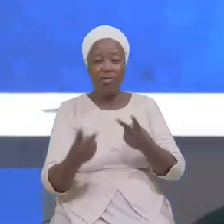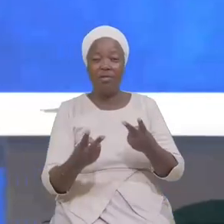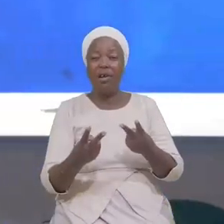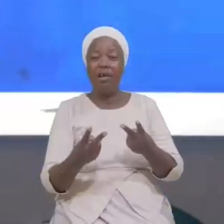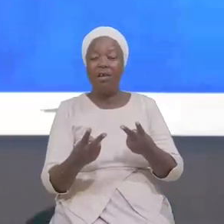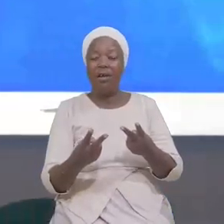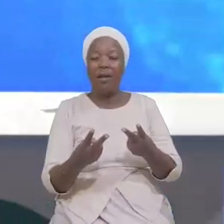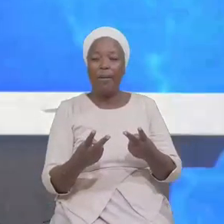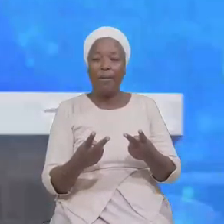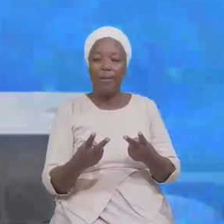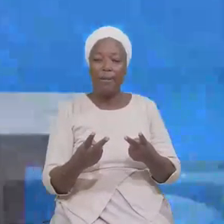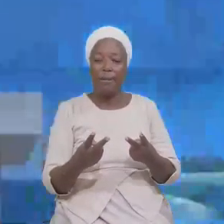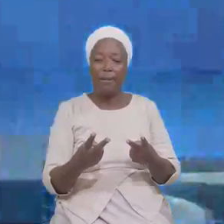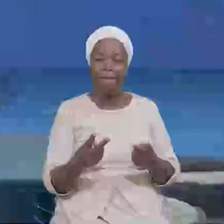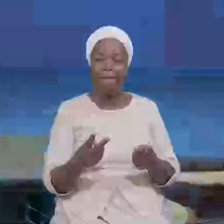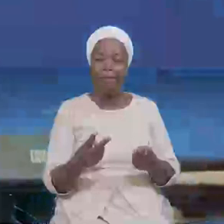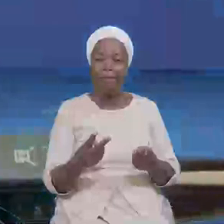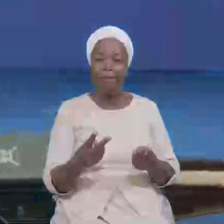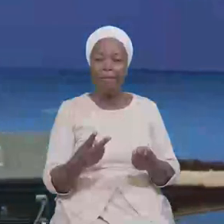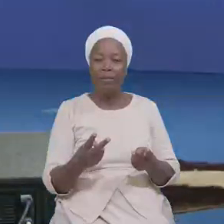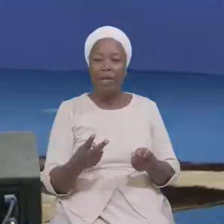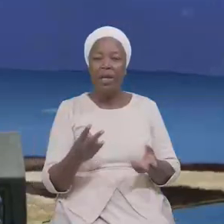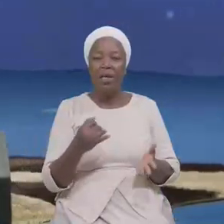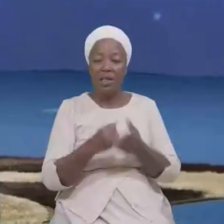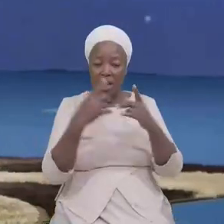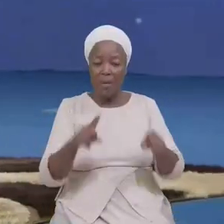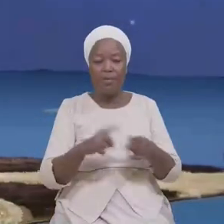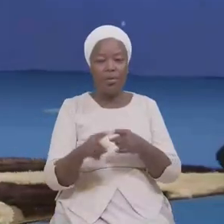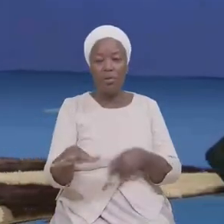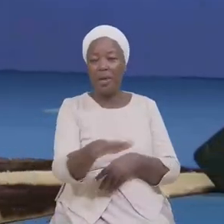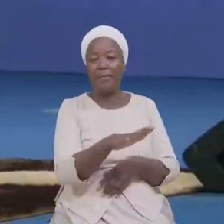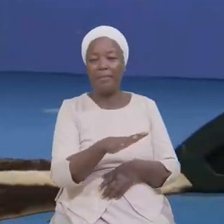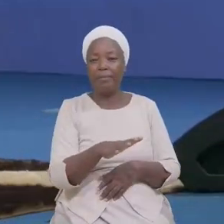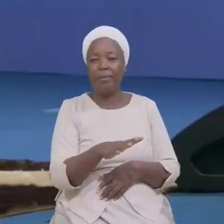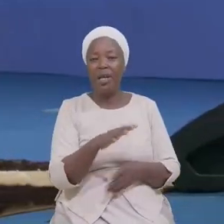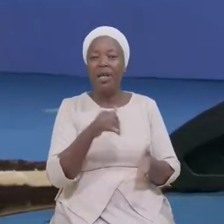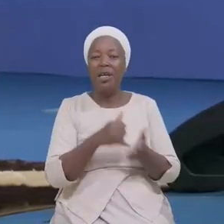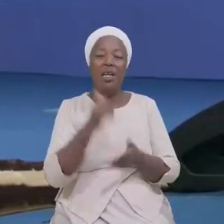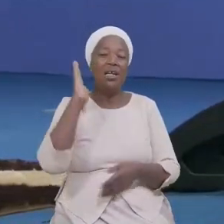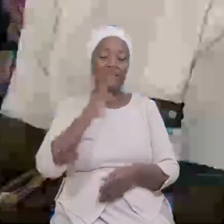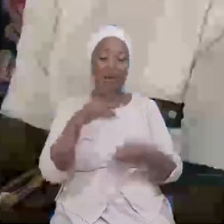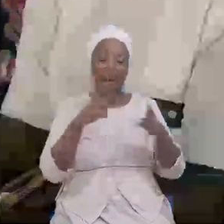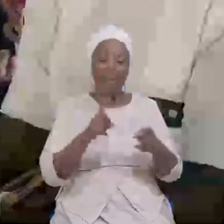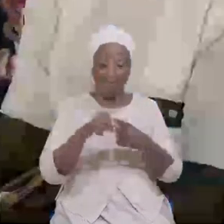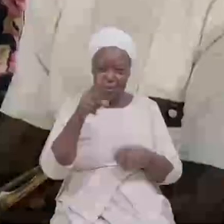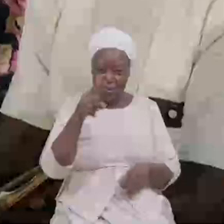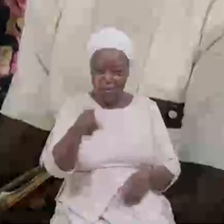glorieuse. Et cela lui est arrivé. Et ça va t'arriver.